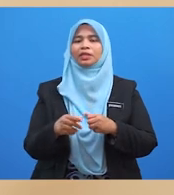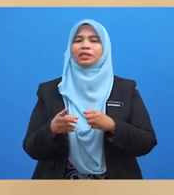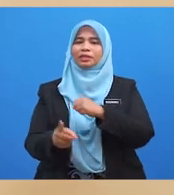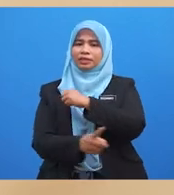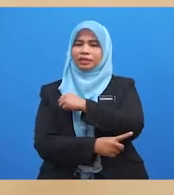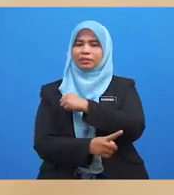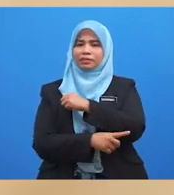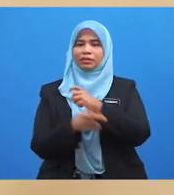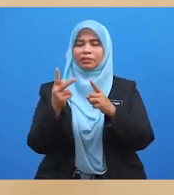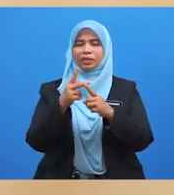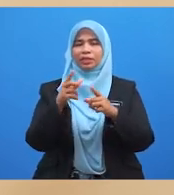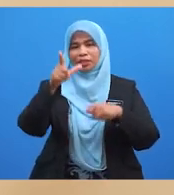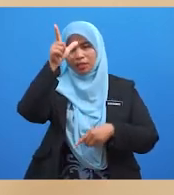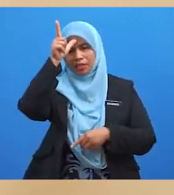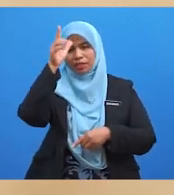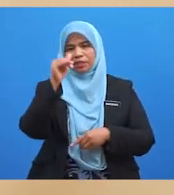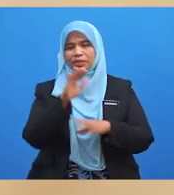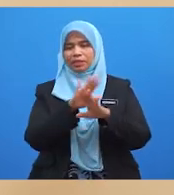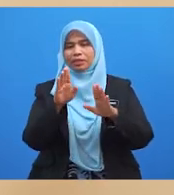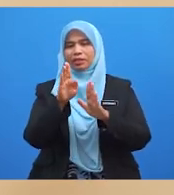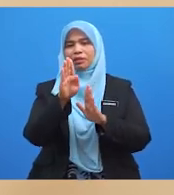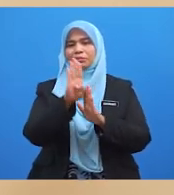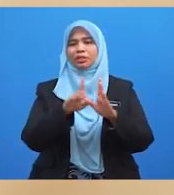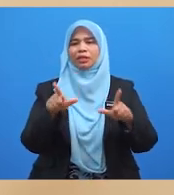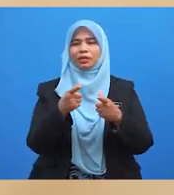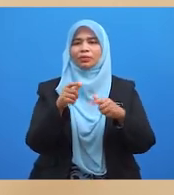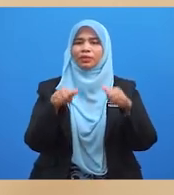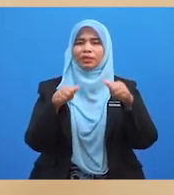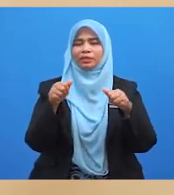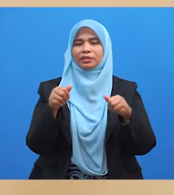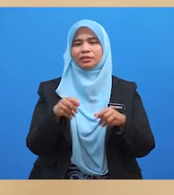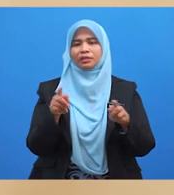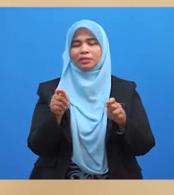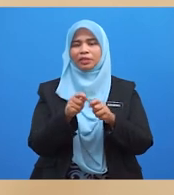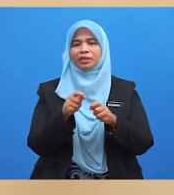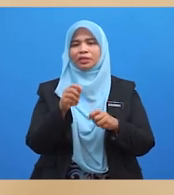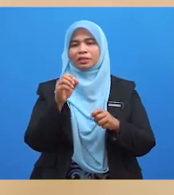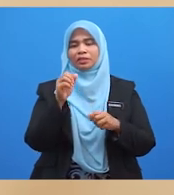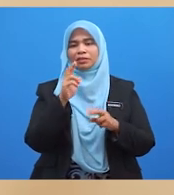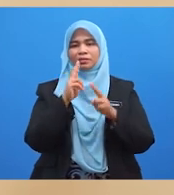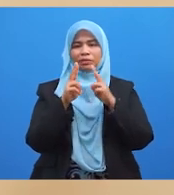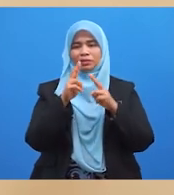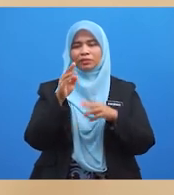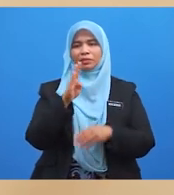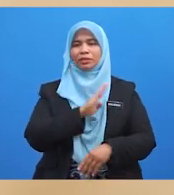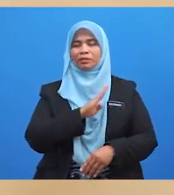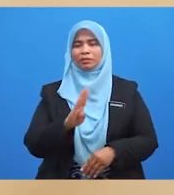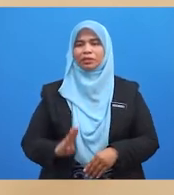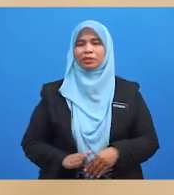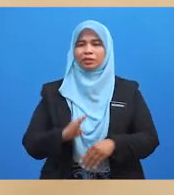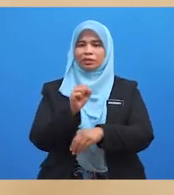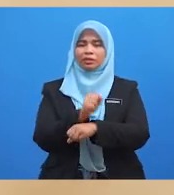tidak berlaku adil sebagaimana sabda baginda sallallahu alaihi wasallam yang